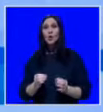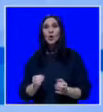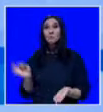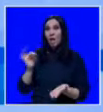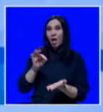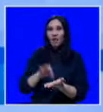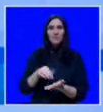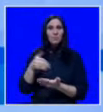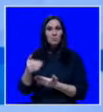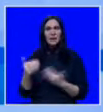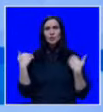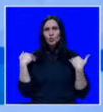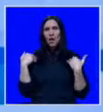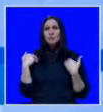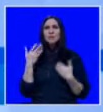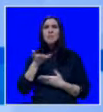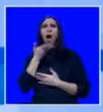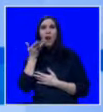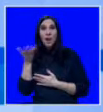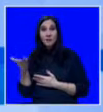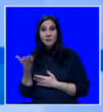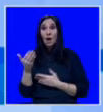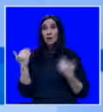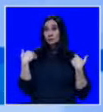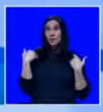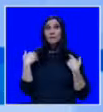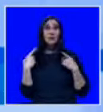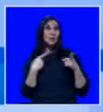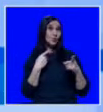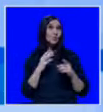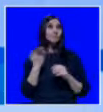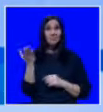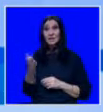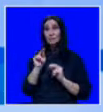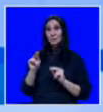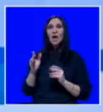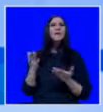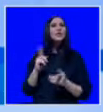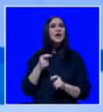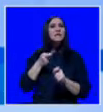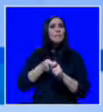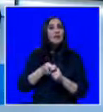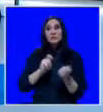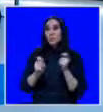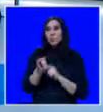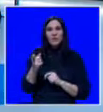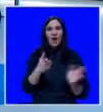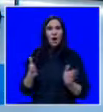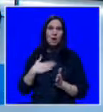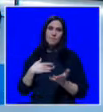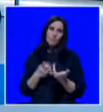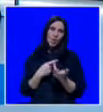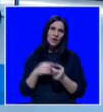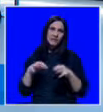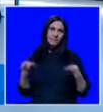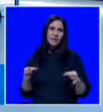студентите си на лекции. Самите студенти са критични към тези преподаватели. Какво трябва да се направи, за да се промени това? Има поредица от мерки, като